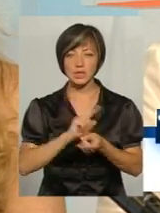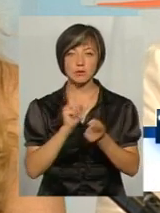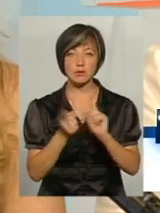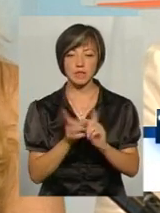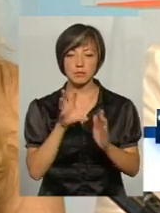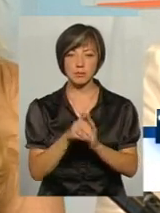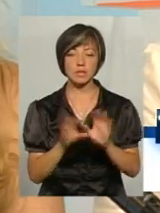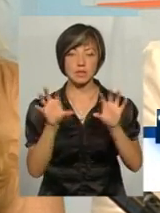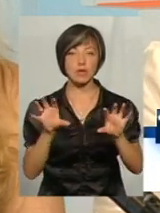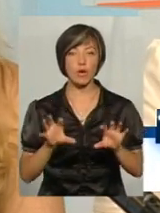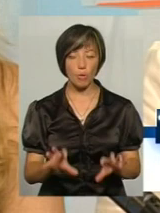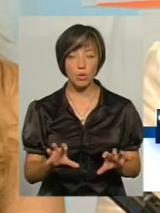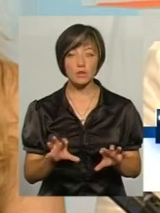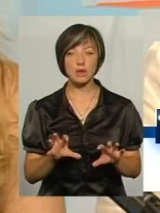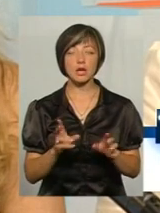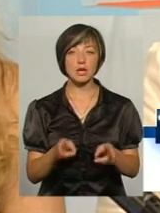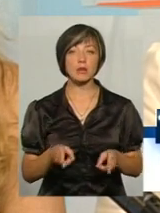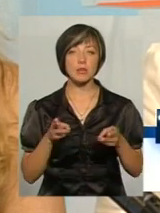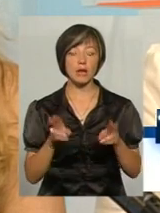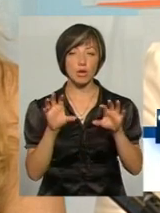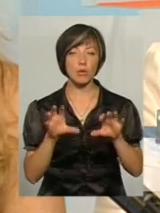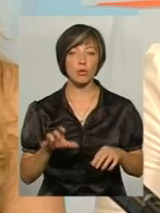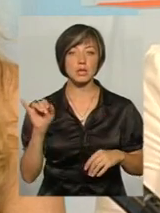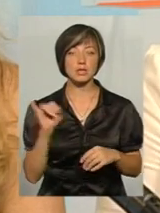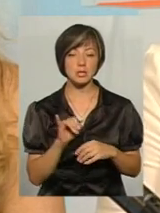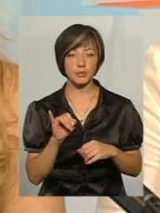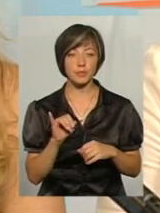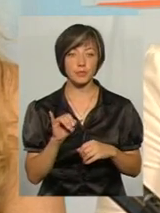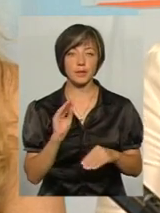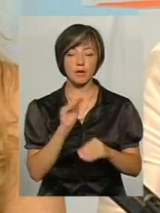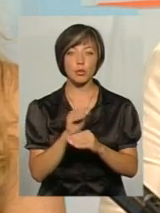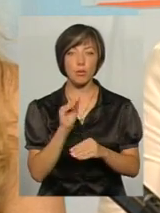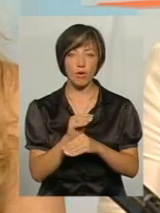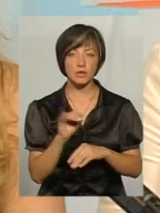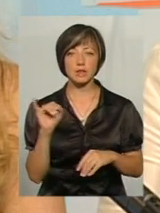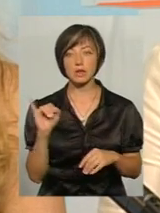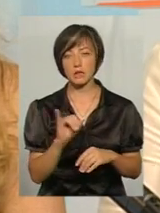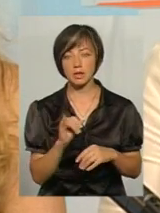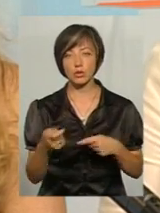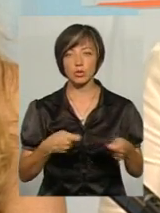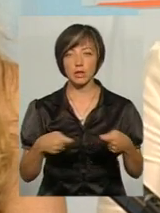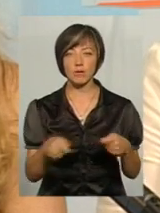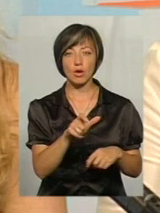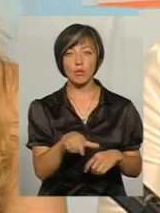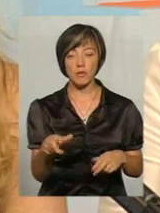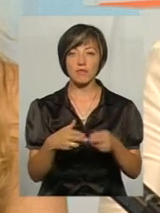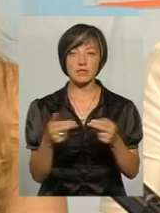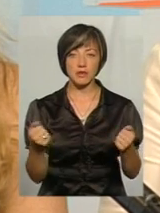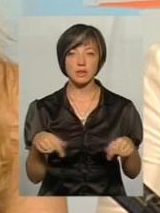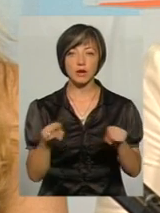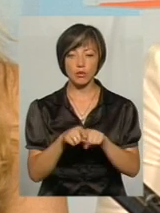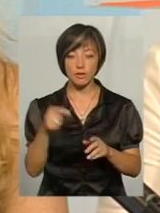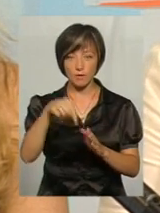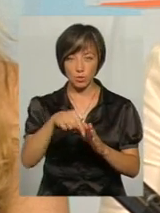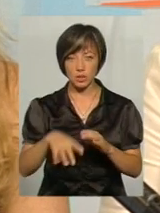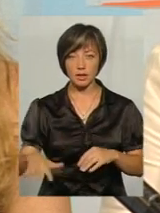внесені зміни в законодавство, Кримінальний кодекс і доповнення. І торгівлі людьми визнавалися також внутрі,